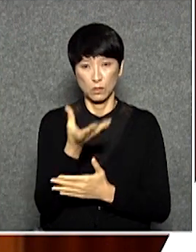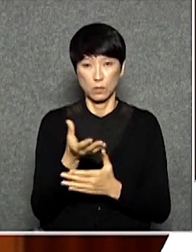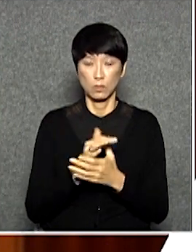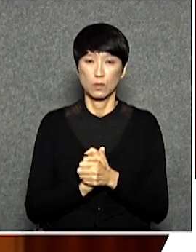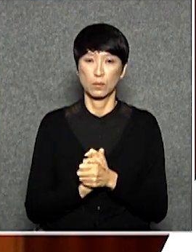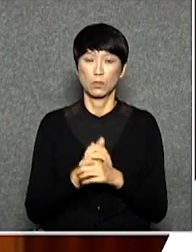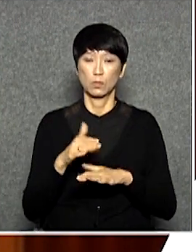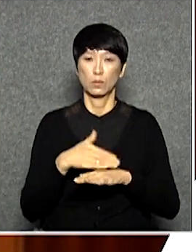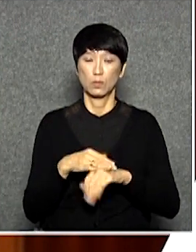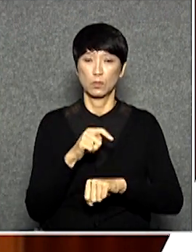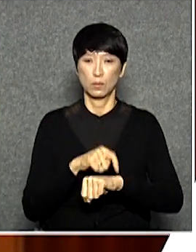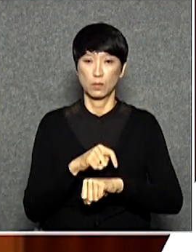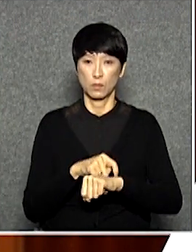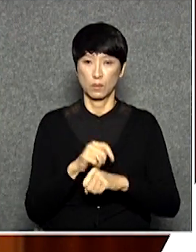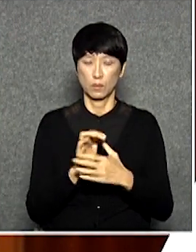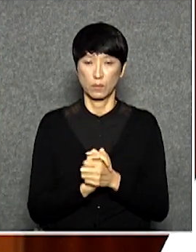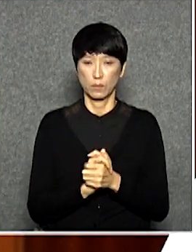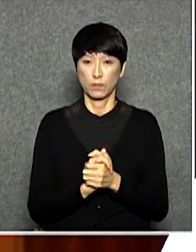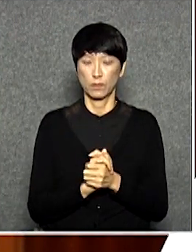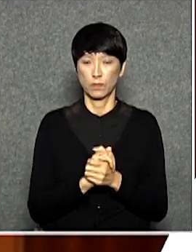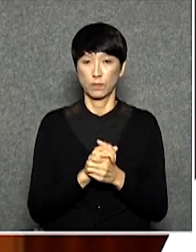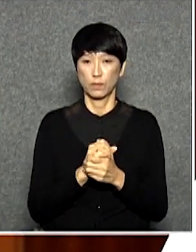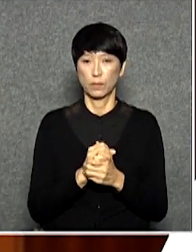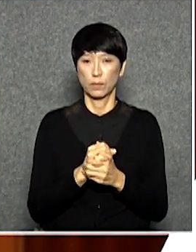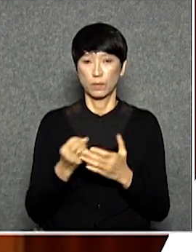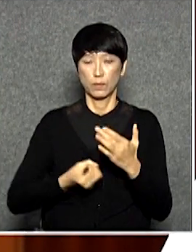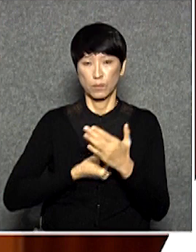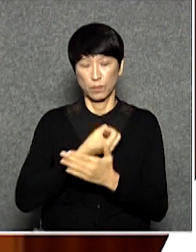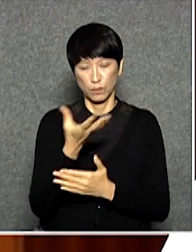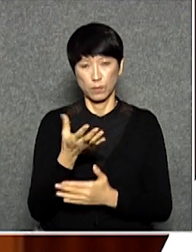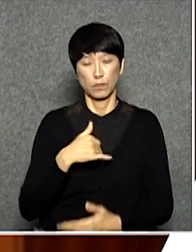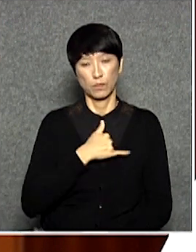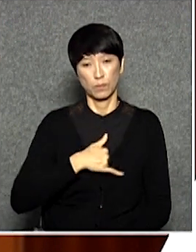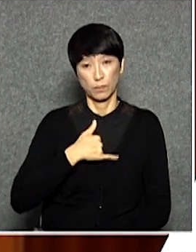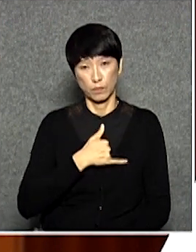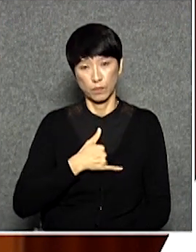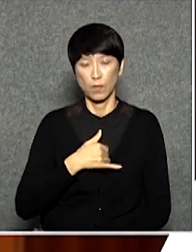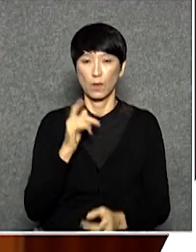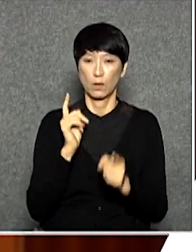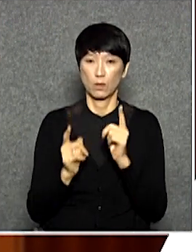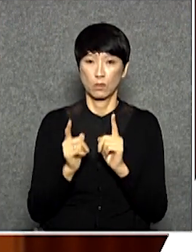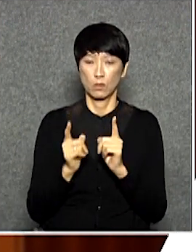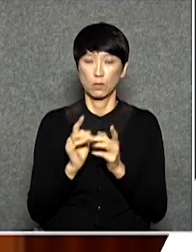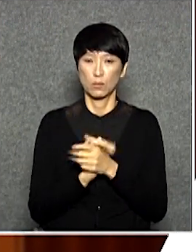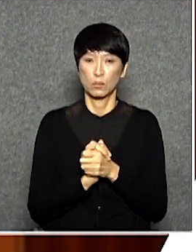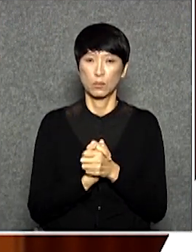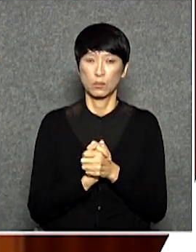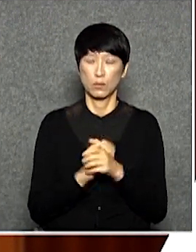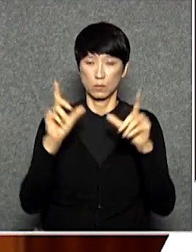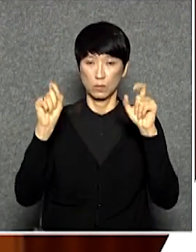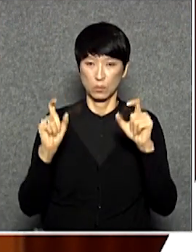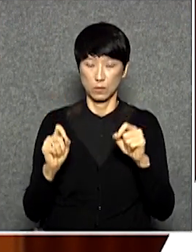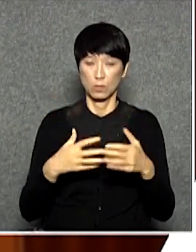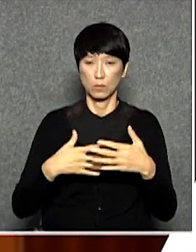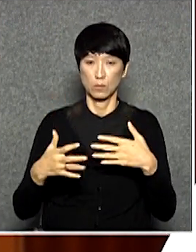剛才嘅時間咧，亦都係俾大家去發言啦，盡大家嗰啲嘅疑問啊，或者一啲嘅想需要釐清嘅啲嘢咧，